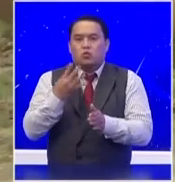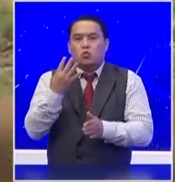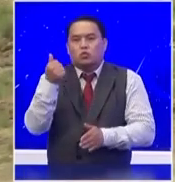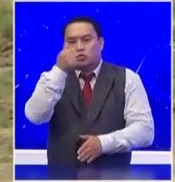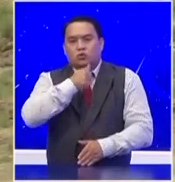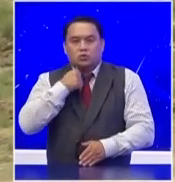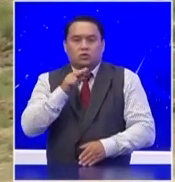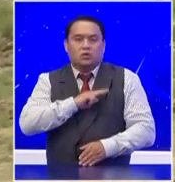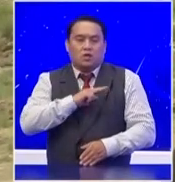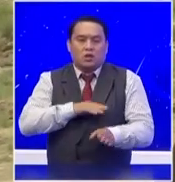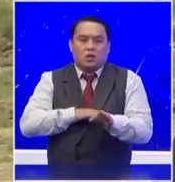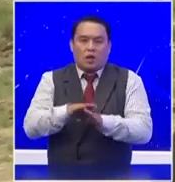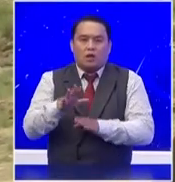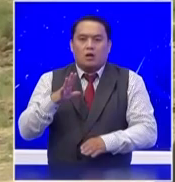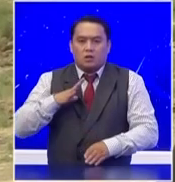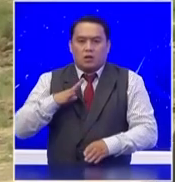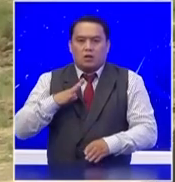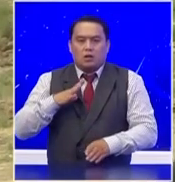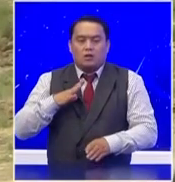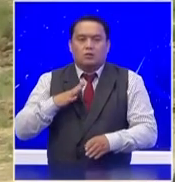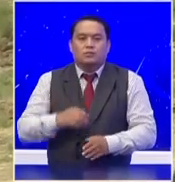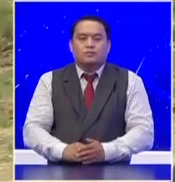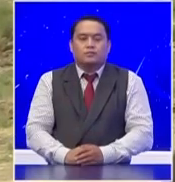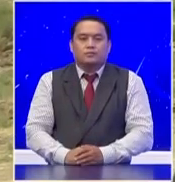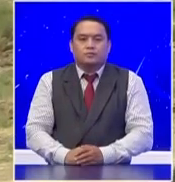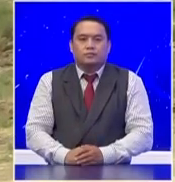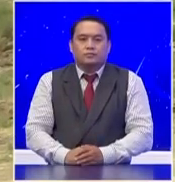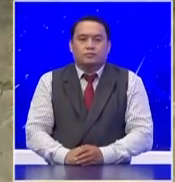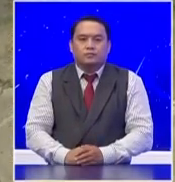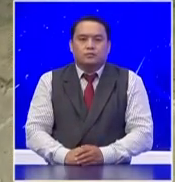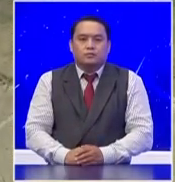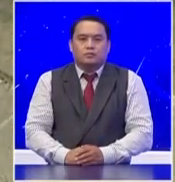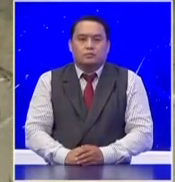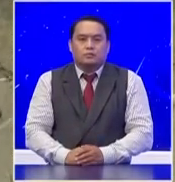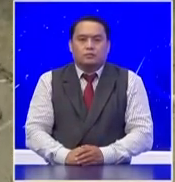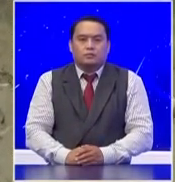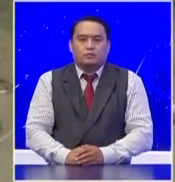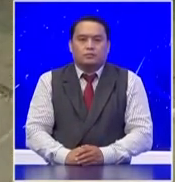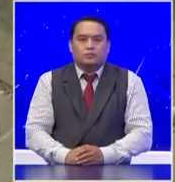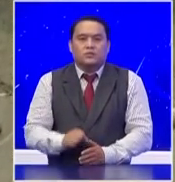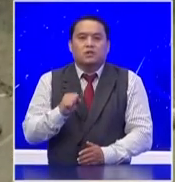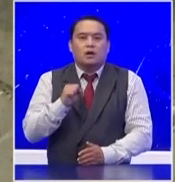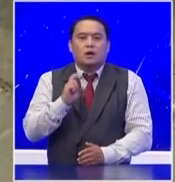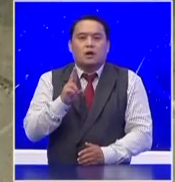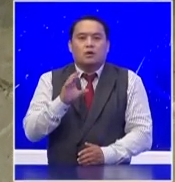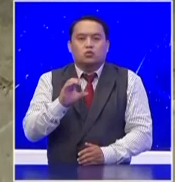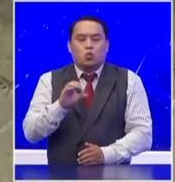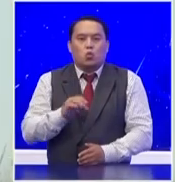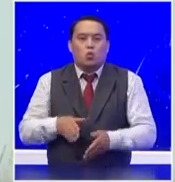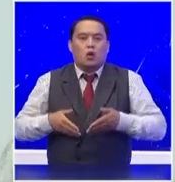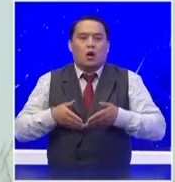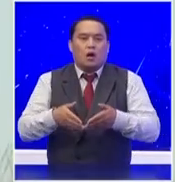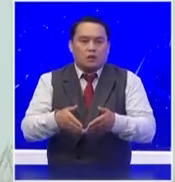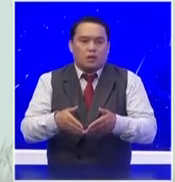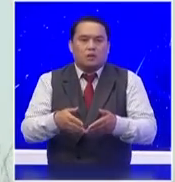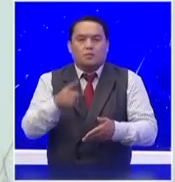бұрын жасалған. Одан бері біраз бетон үгілуі ғажап емес. Ақсу ауылына баратын канал құрылысының